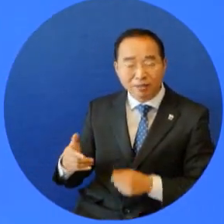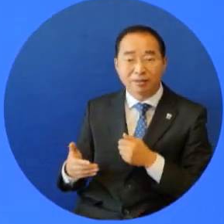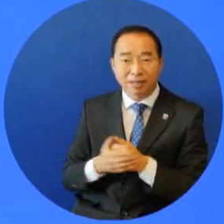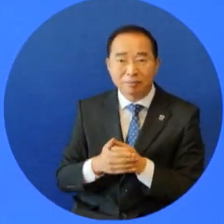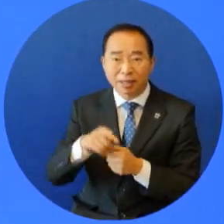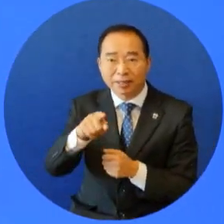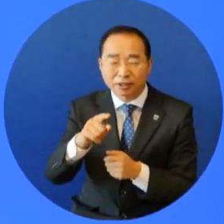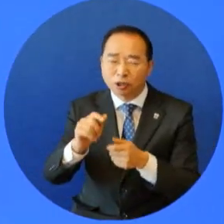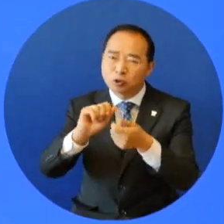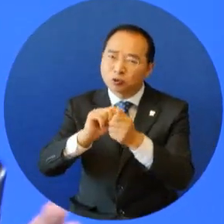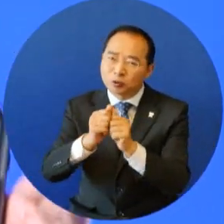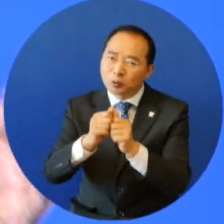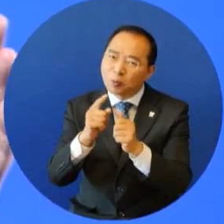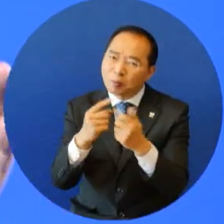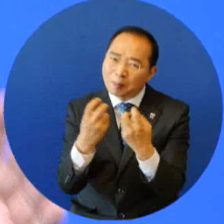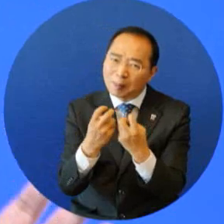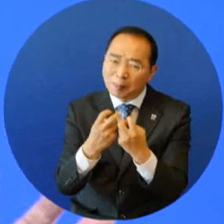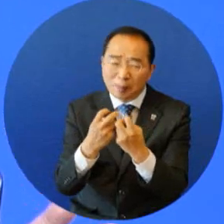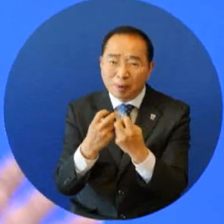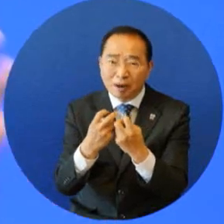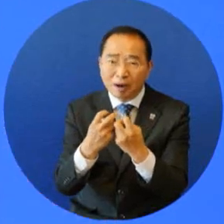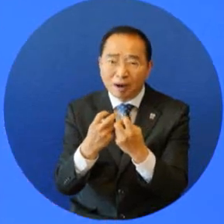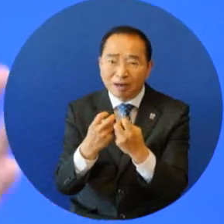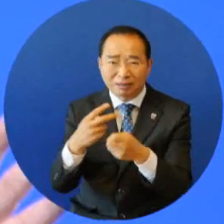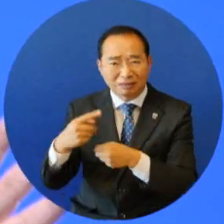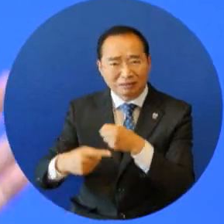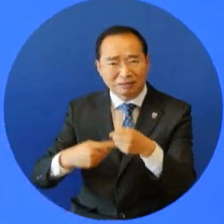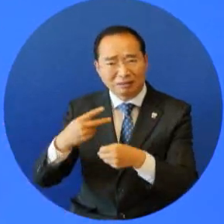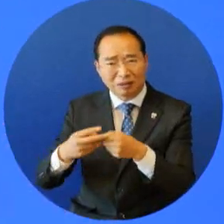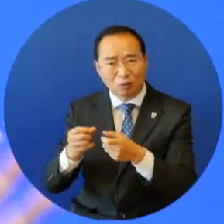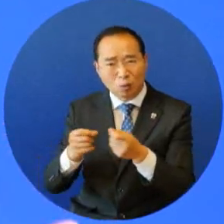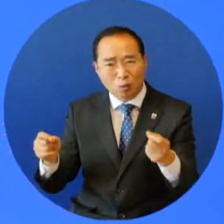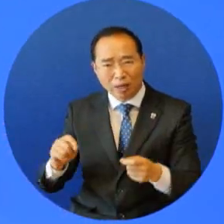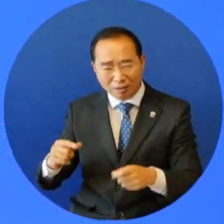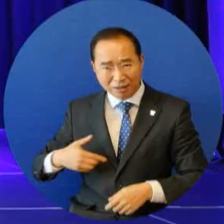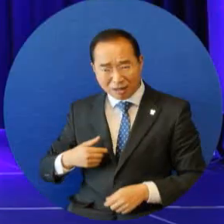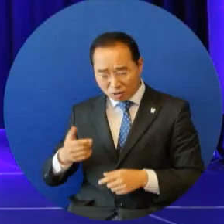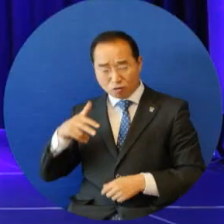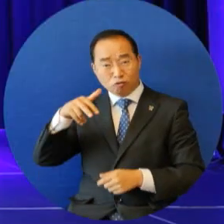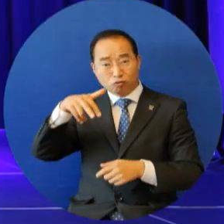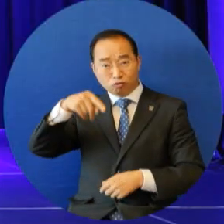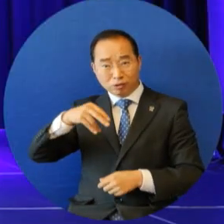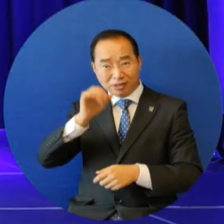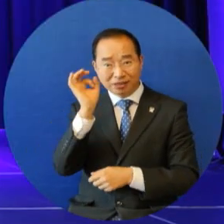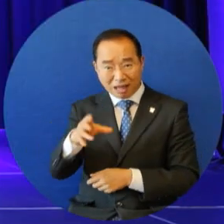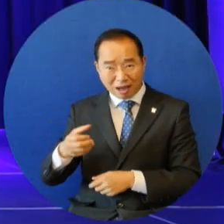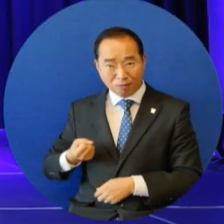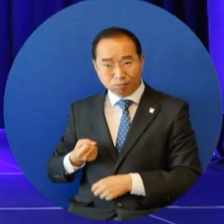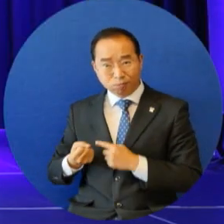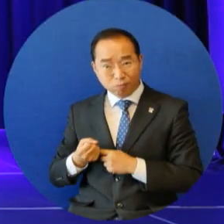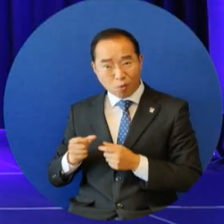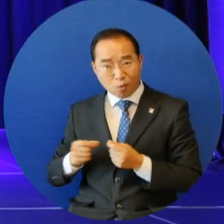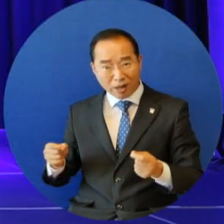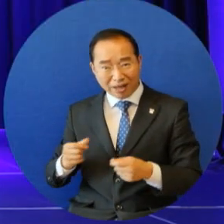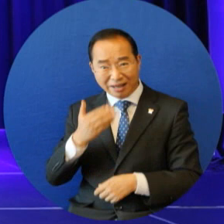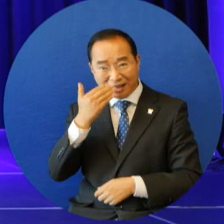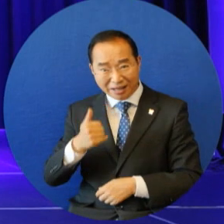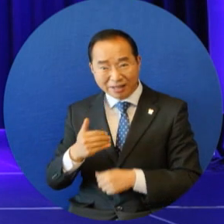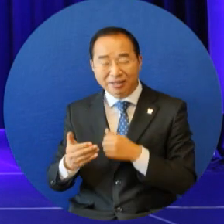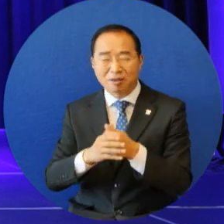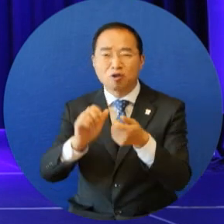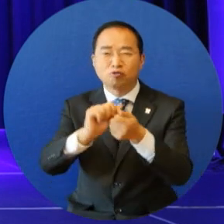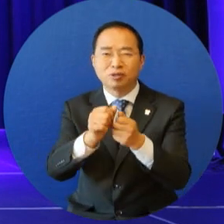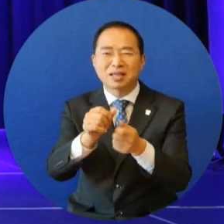활성화시켜주기 위해서 네덜란드가 세계 최초의 주식 거래소를 만듭니다. 게다가